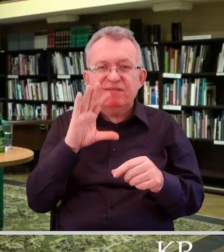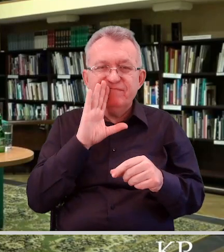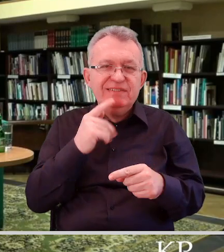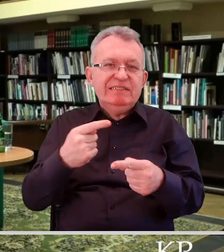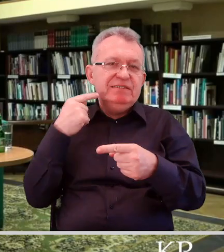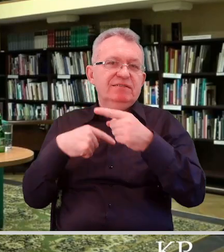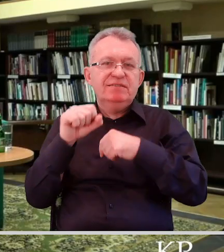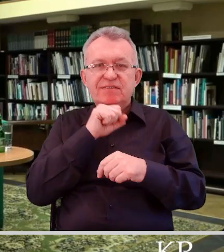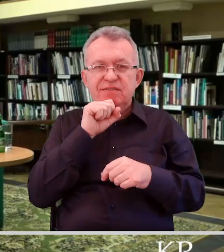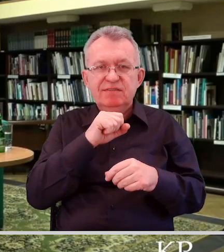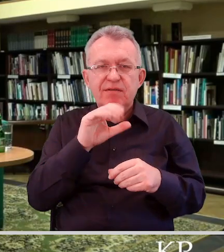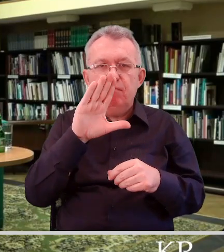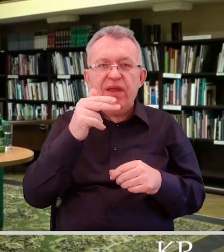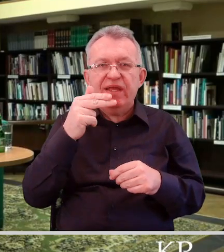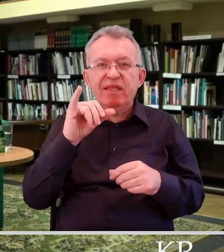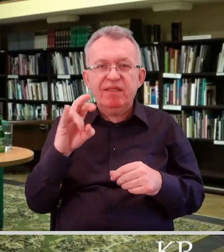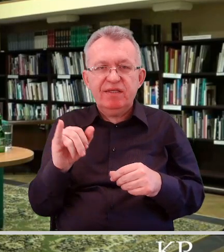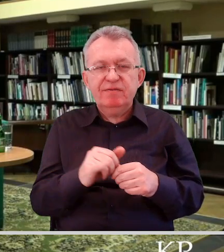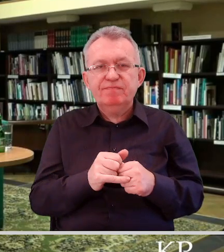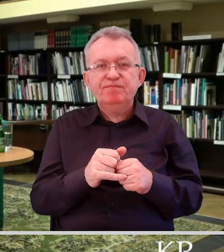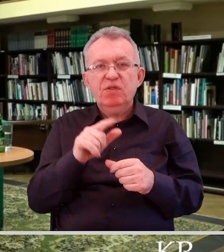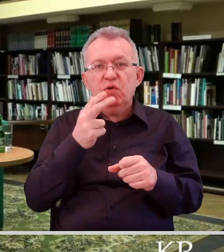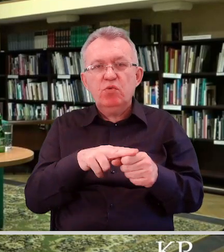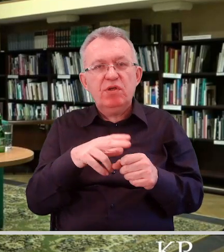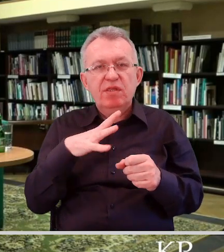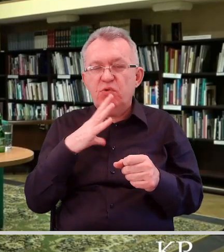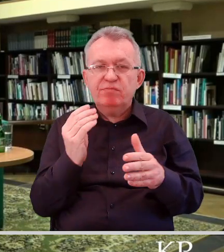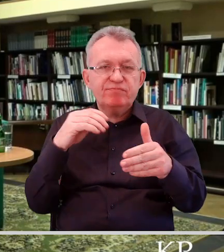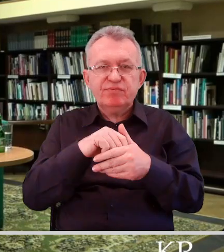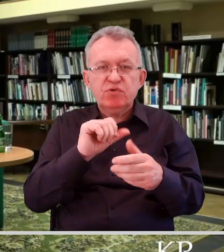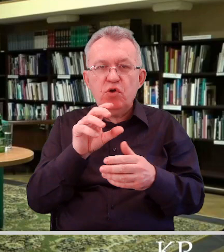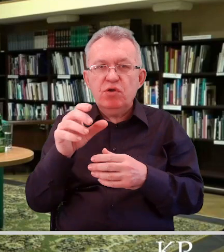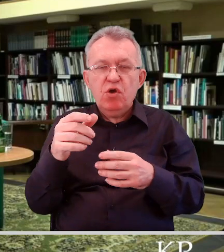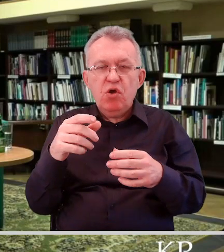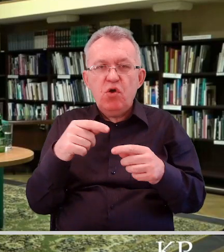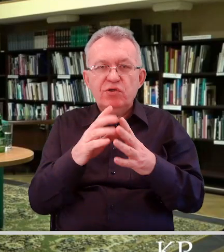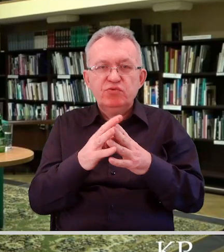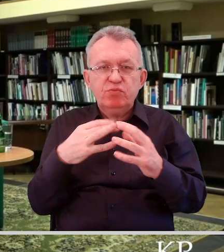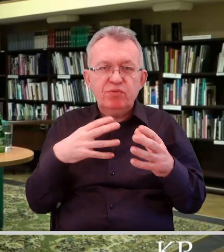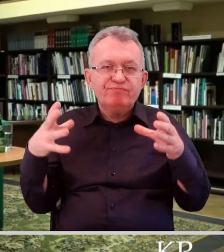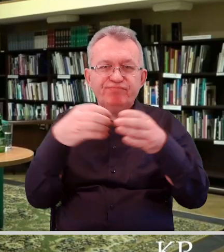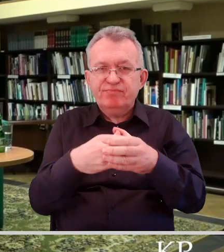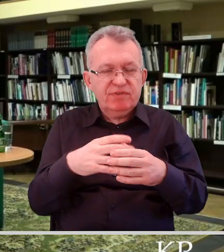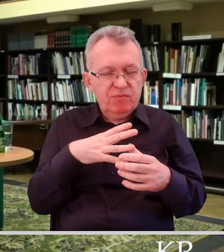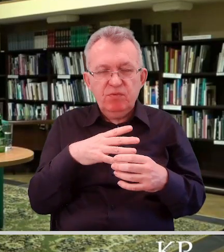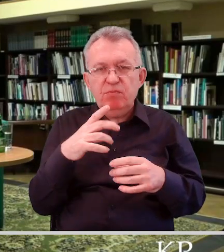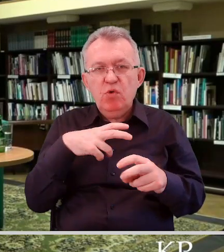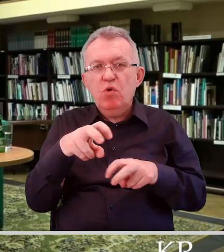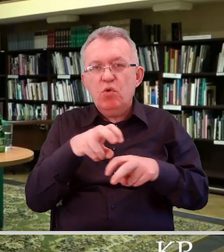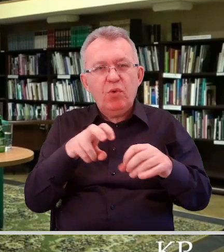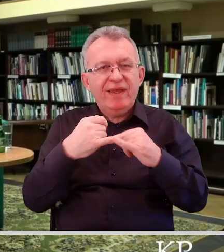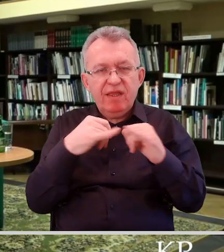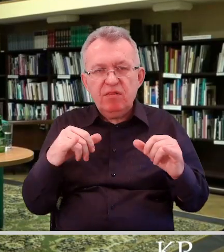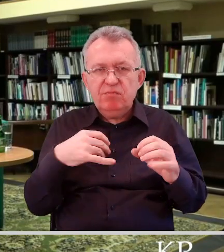tradycji wczesnych beginek. Wczesnych, które nie były jeszcze wchłonięte przez kościół, no bo to był ruch na tyle